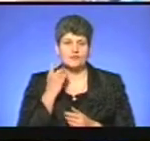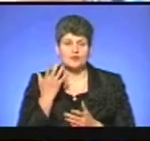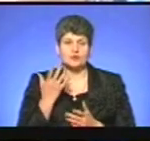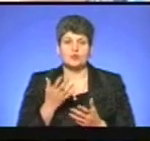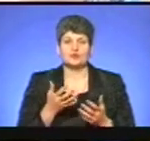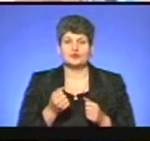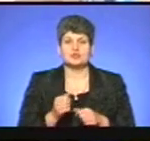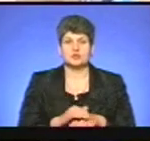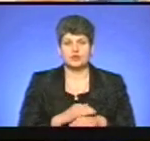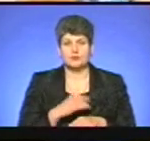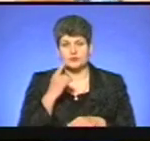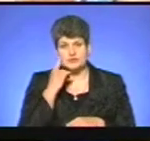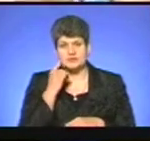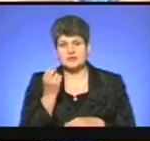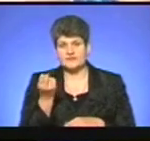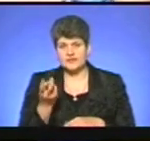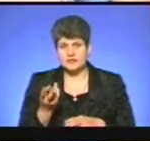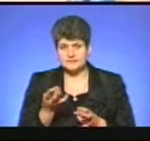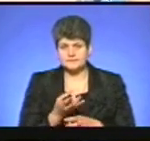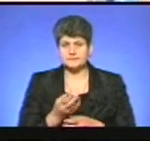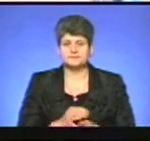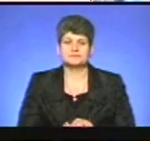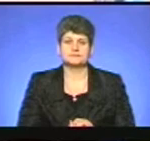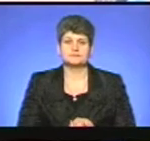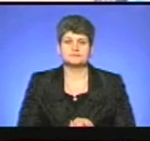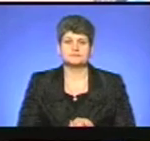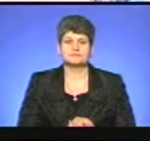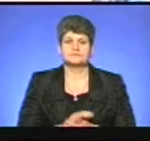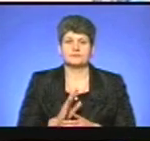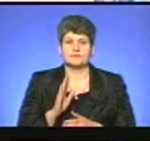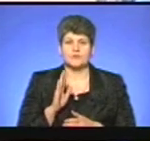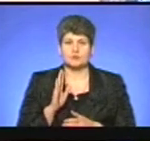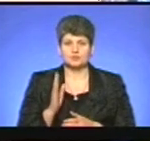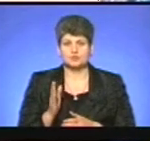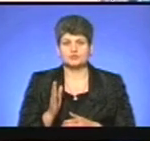Получати добрі оцінки, дванадцятки, бути